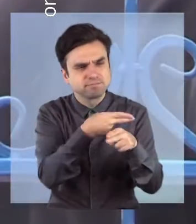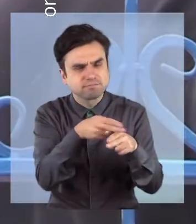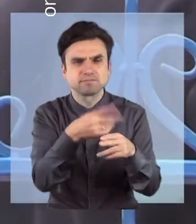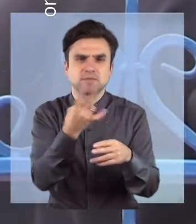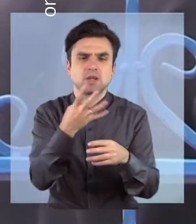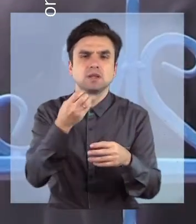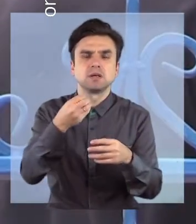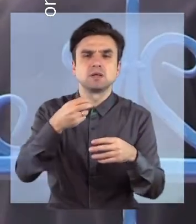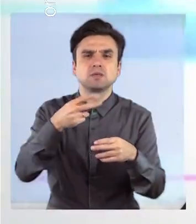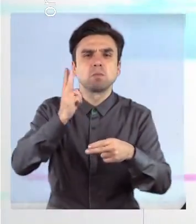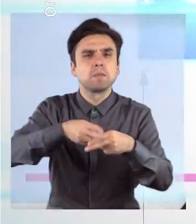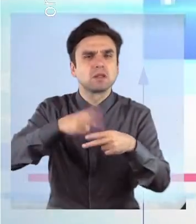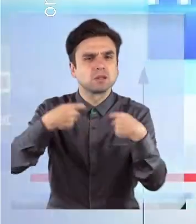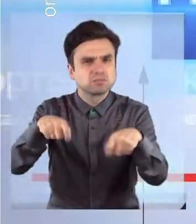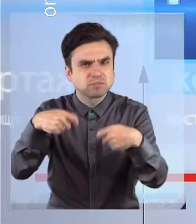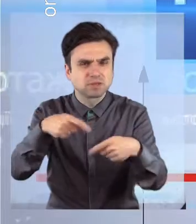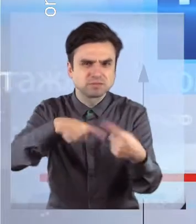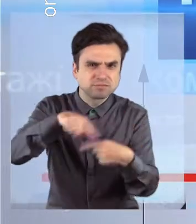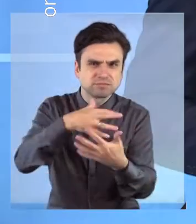підприємством «АрселорМітал».